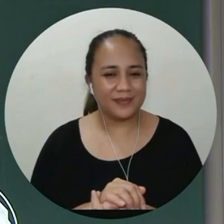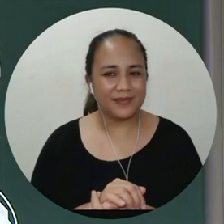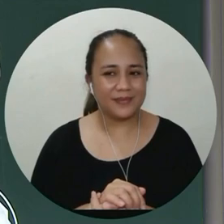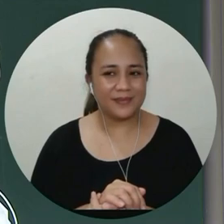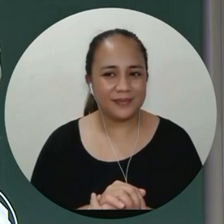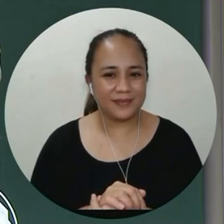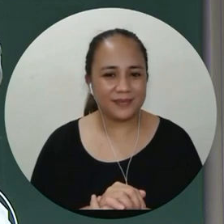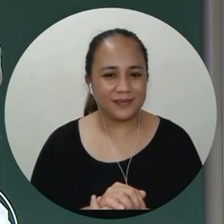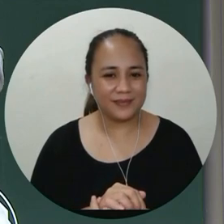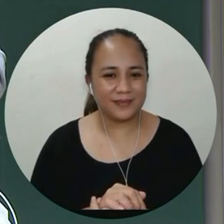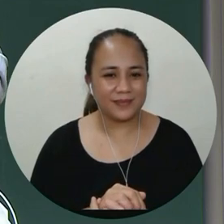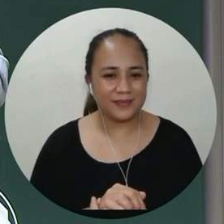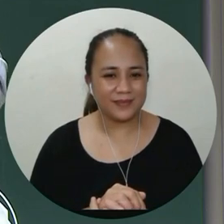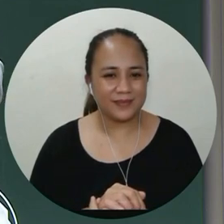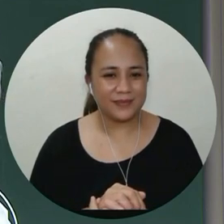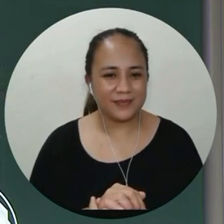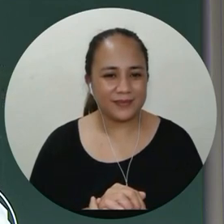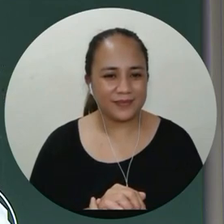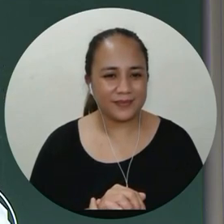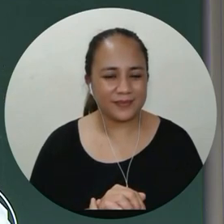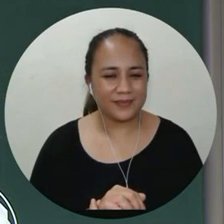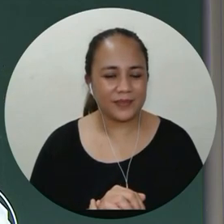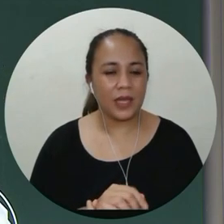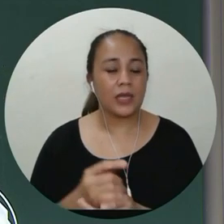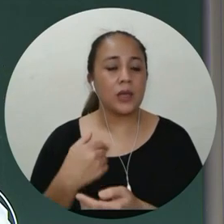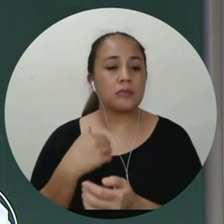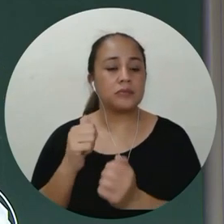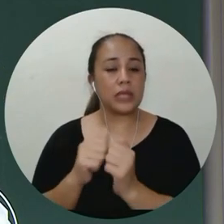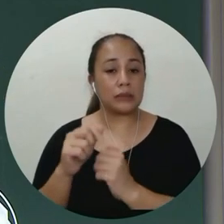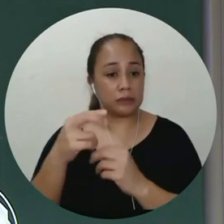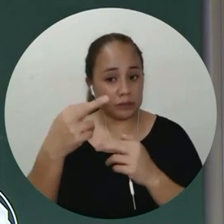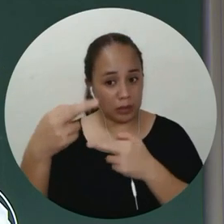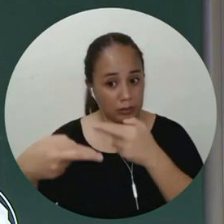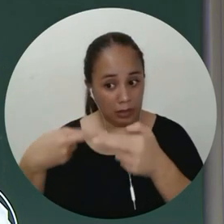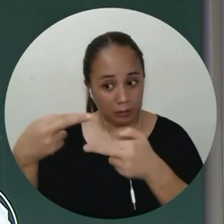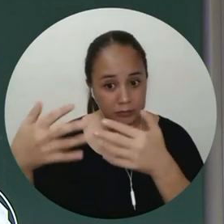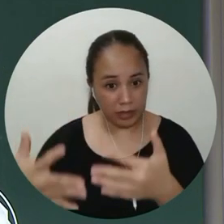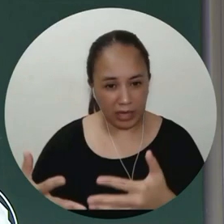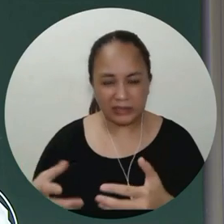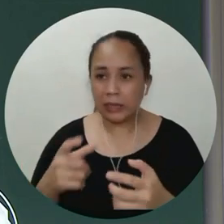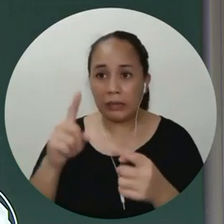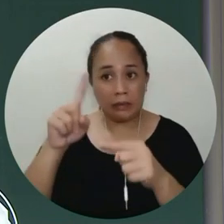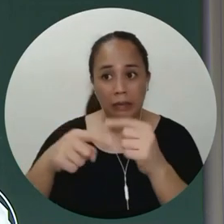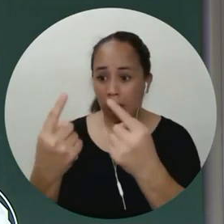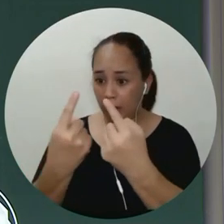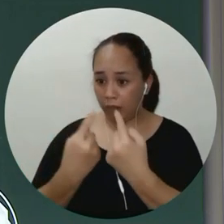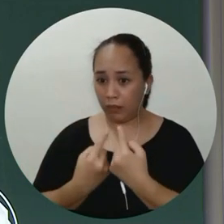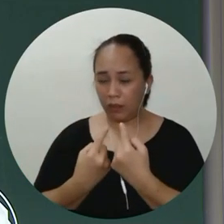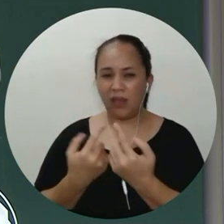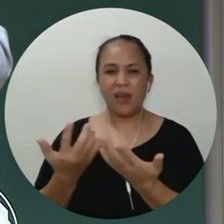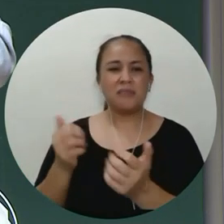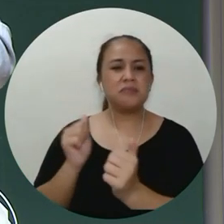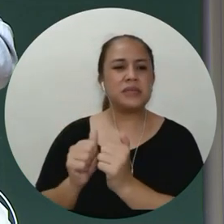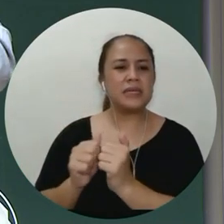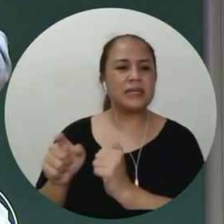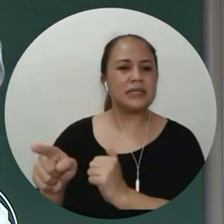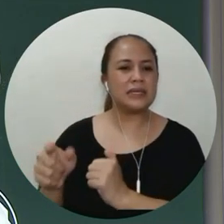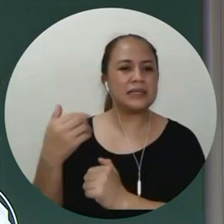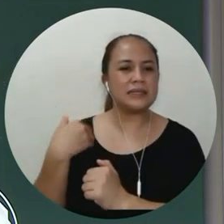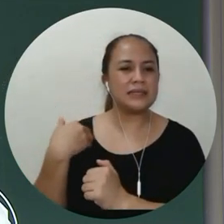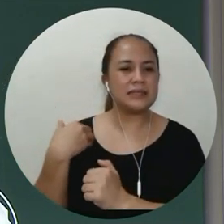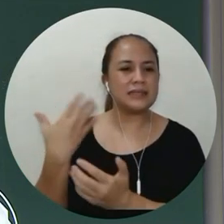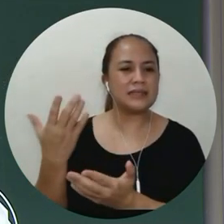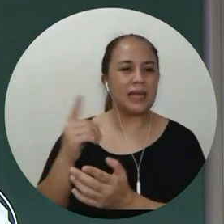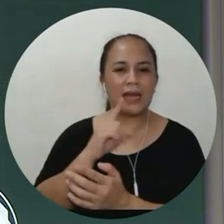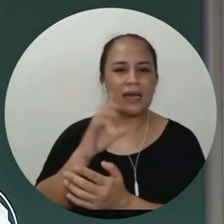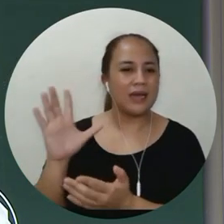아이는 아직 언약 속에 있지 못한 거예요. So if that remnant is unable to reply properly, then that means that remnant is not in the covenant.